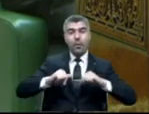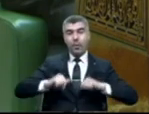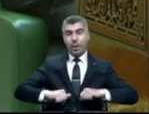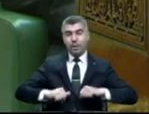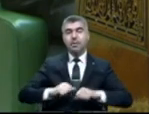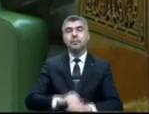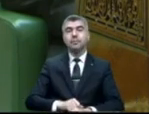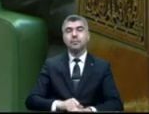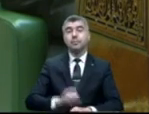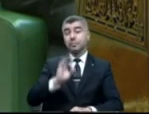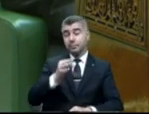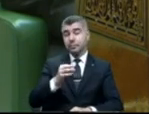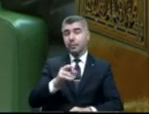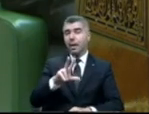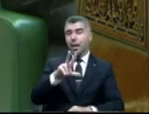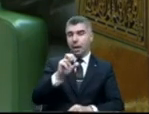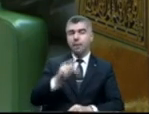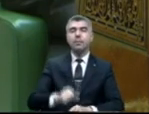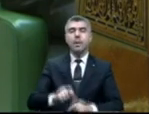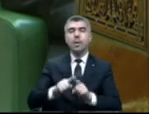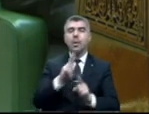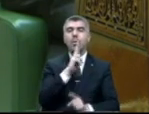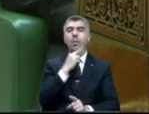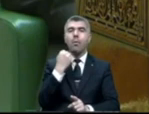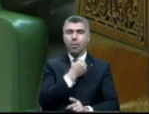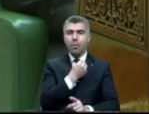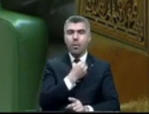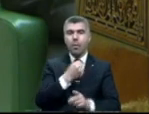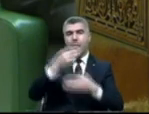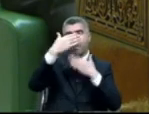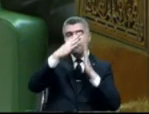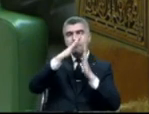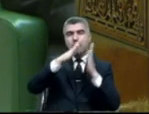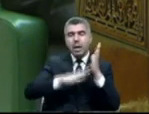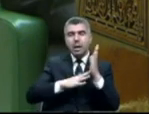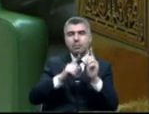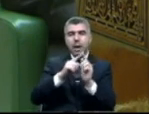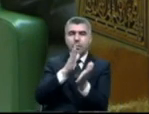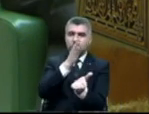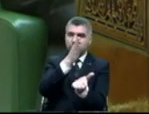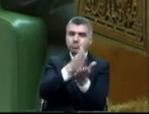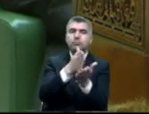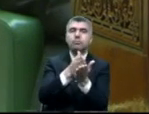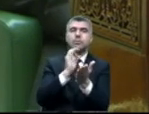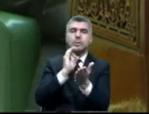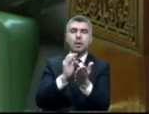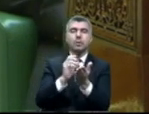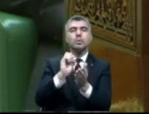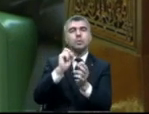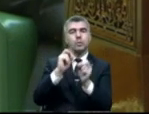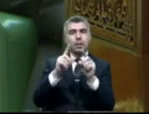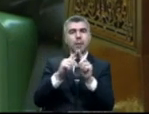المحترمة، لأن كلنا اليقين بأن الحكومة المغربية اتخذت المسار الصحيح بتركيزها على تفعيل